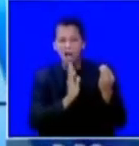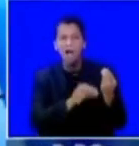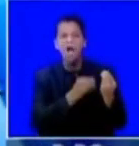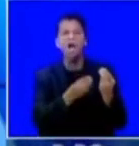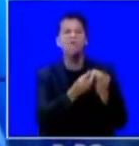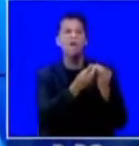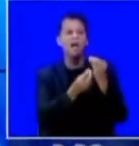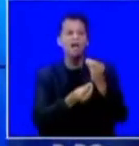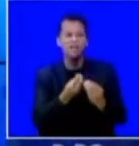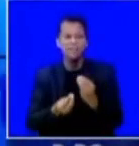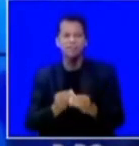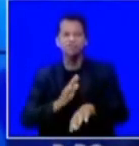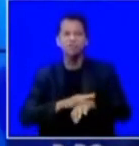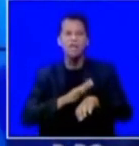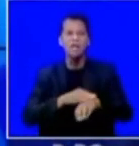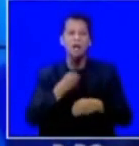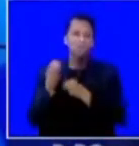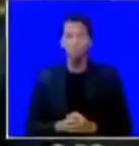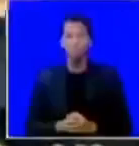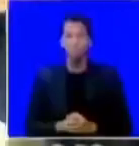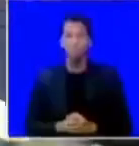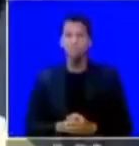mewarisi budaya leluhur.